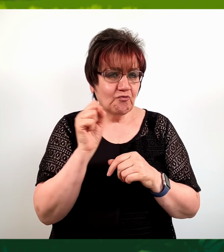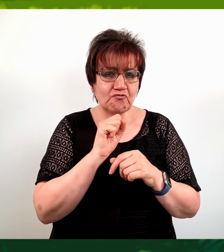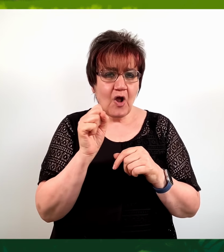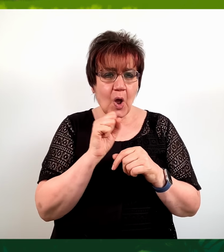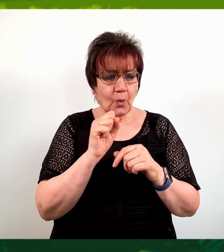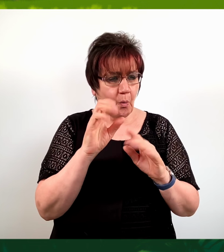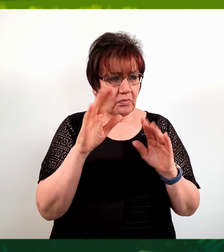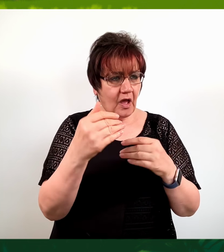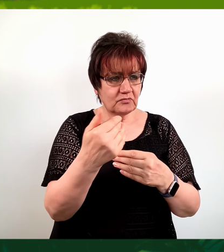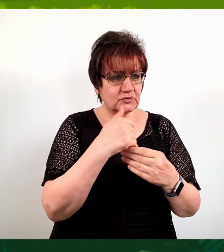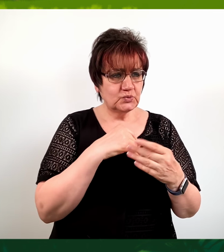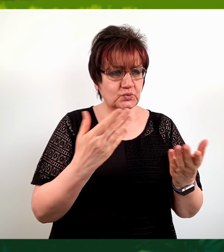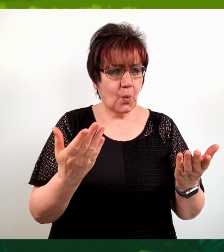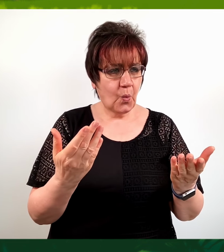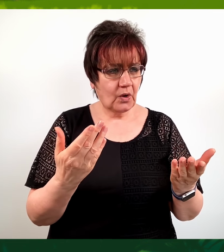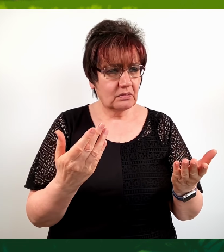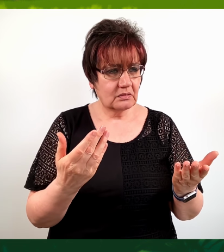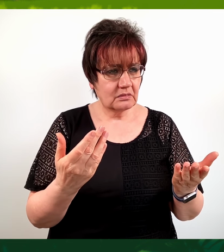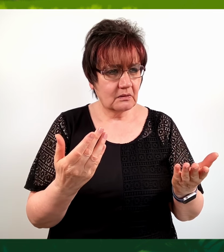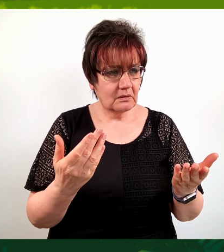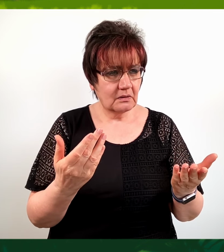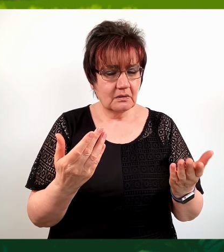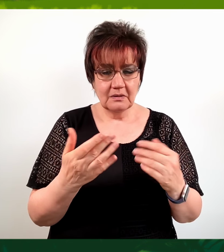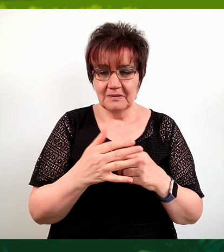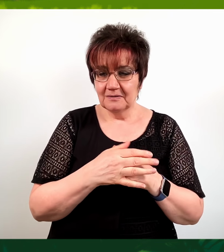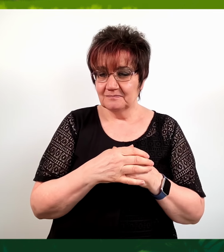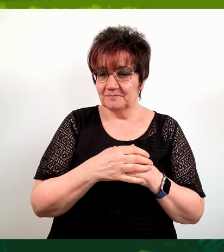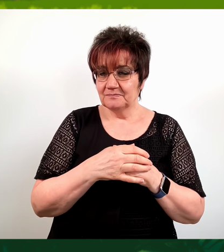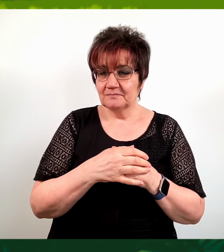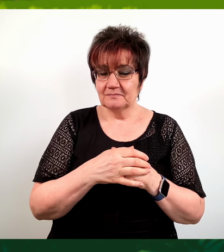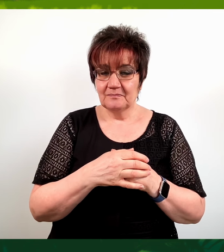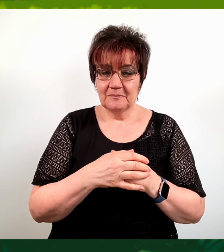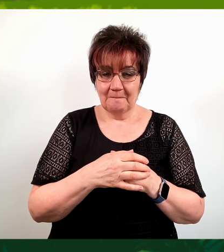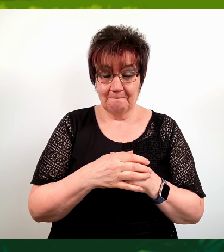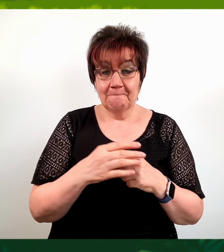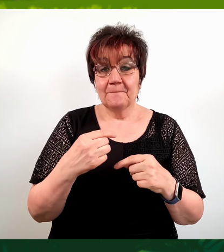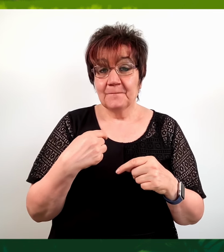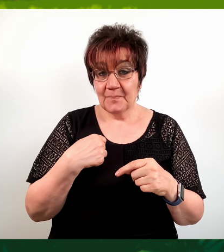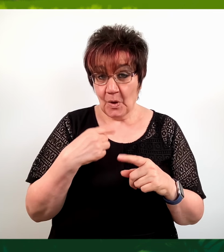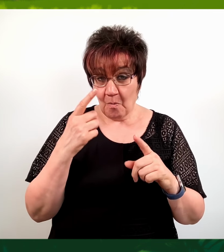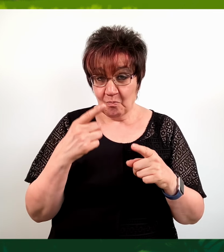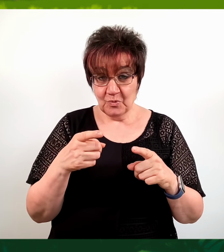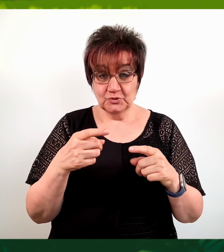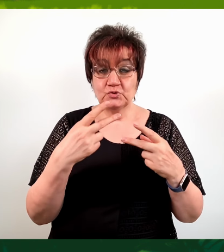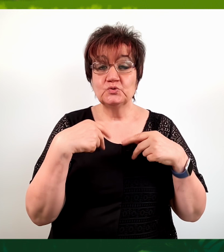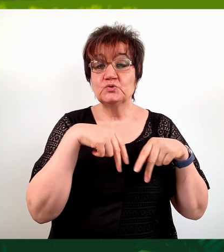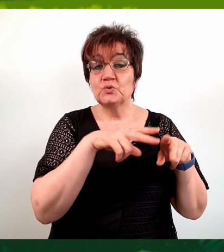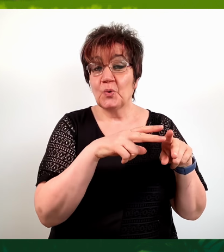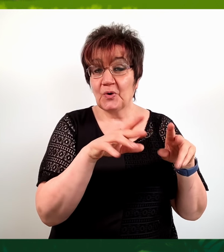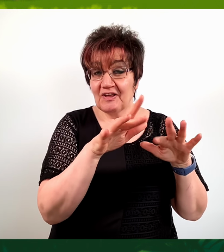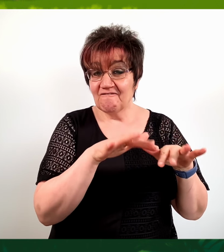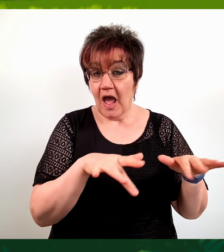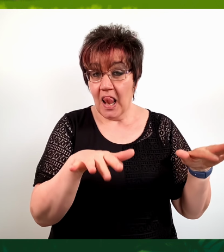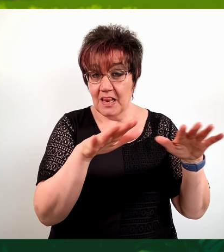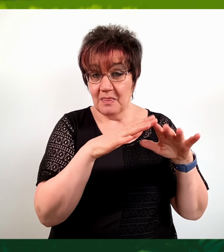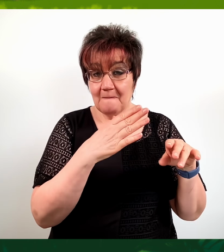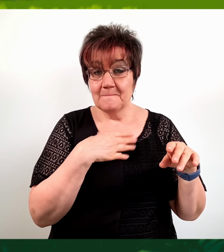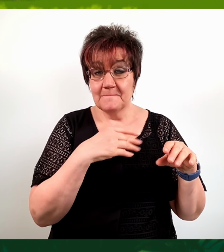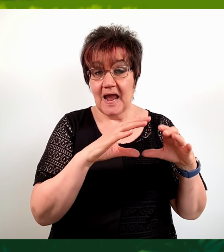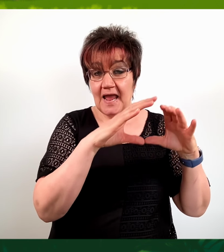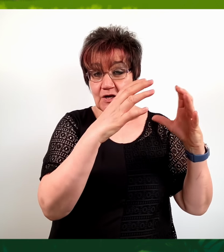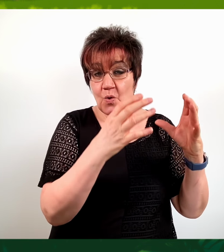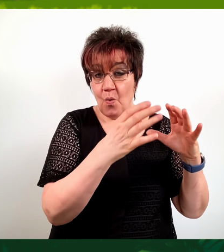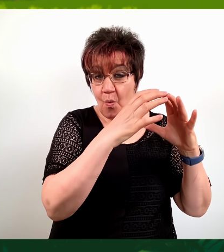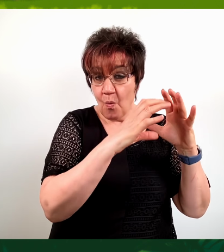Warum denn nicht? fragte Schneeweißchen fassungslos. Ich muss in den Wald zurück, zu meiner Höhle